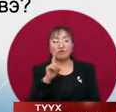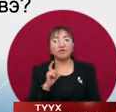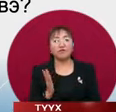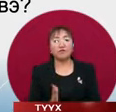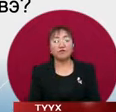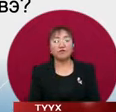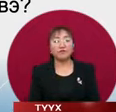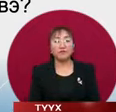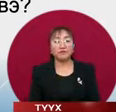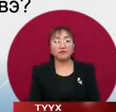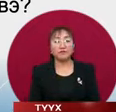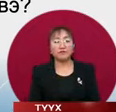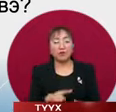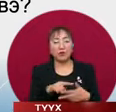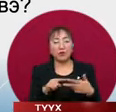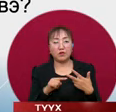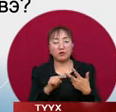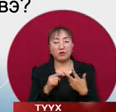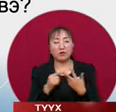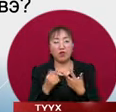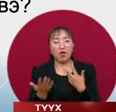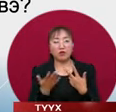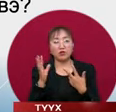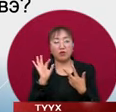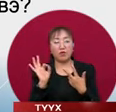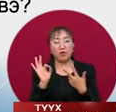За гурван хувилбараасаа харж агаад зөв хувилбарыг сонгоорой.